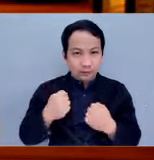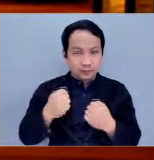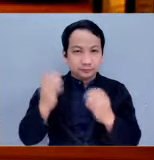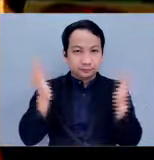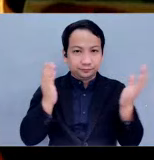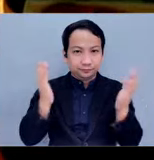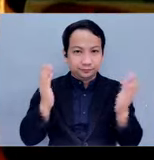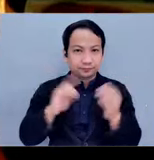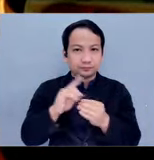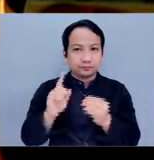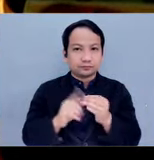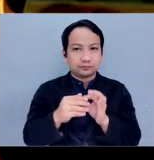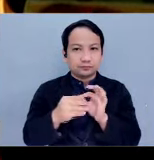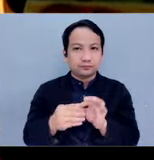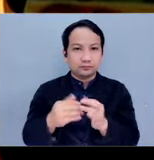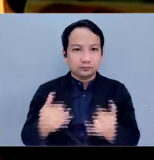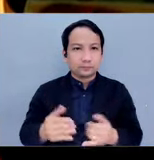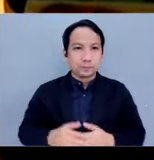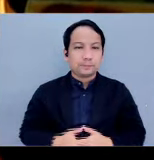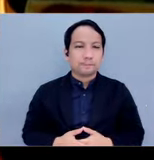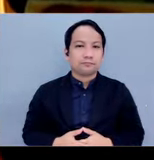dito.